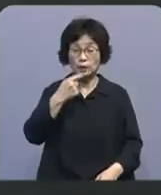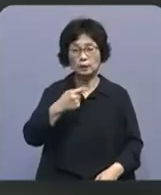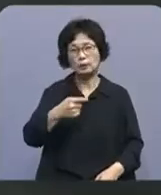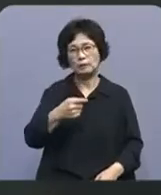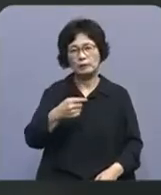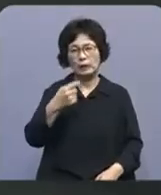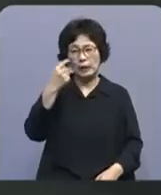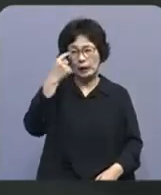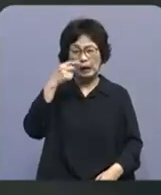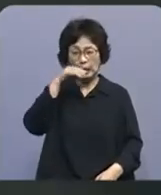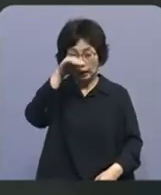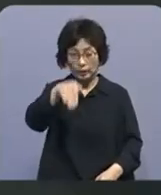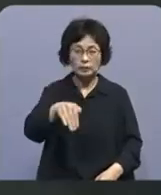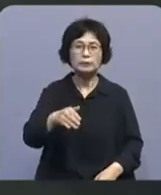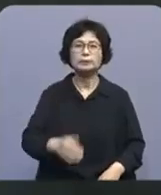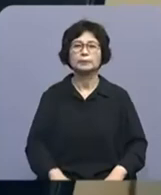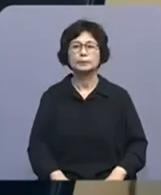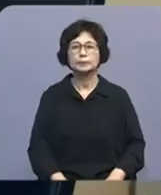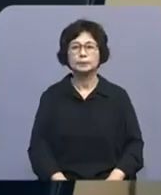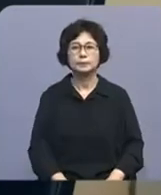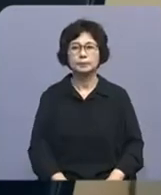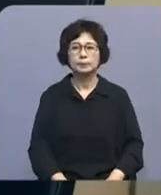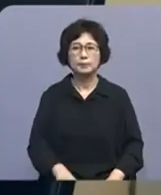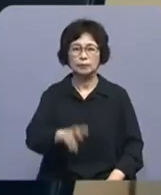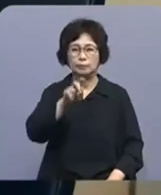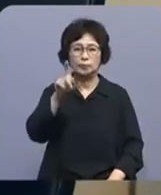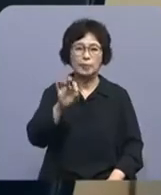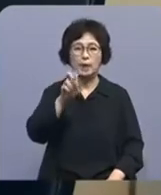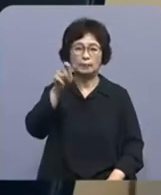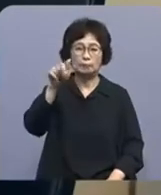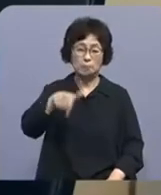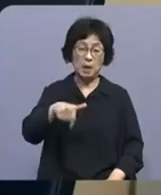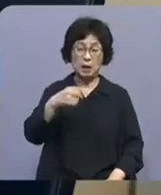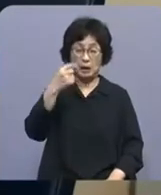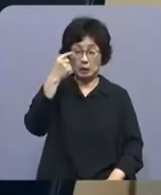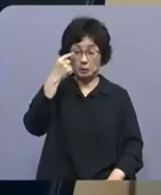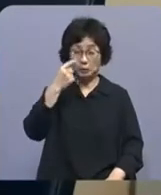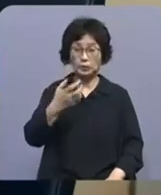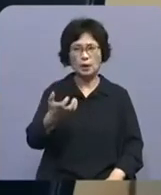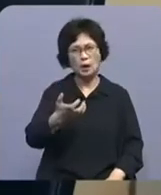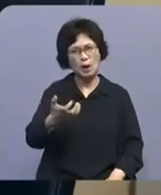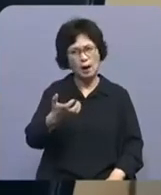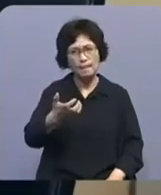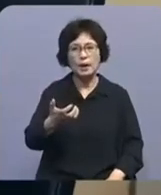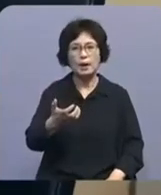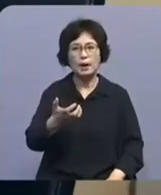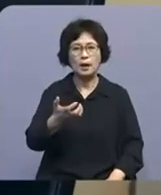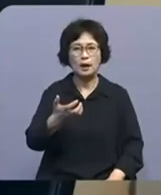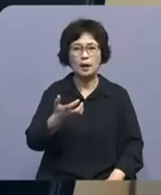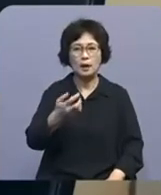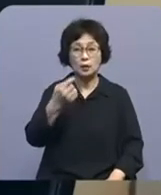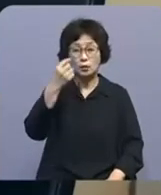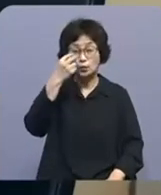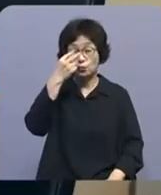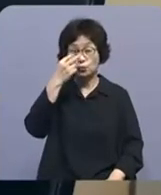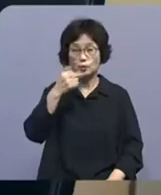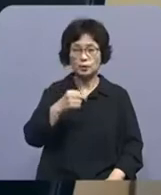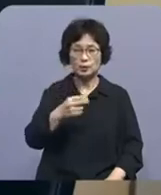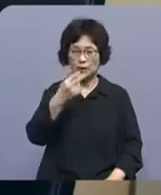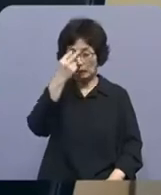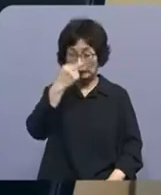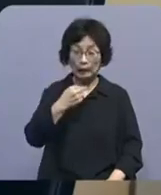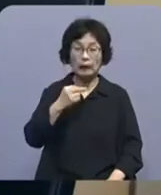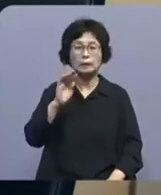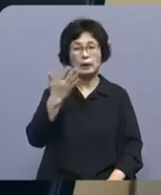시력을 해칠 수도 있습니다 망막 염증이나 맥락막 염증을 발생 시켜서 지역의 영구적인